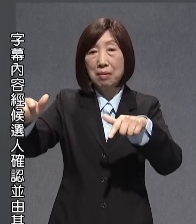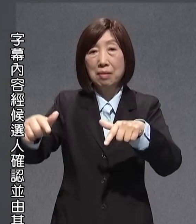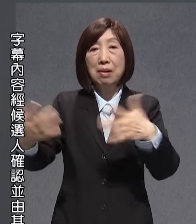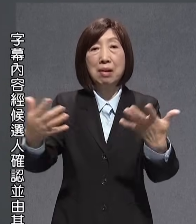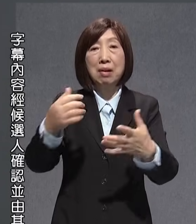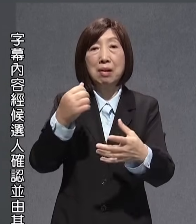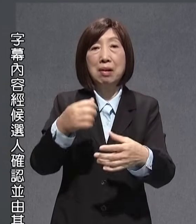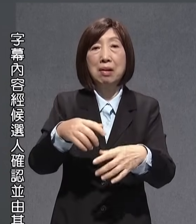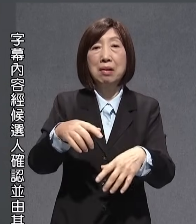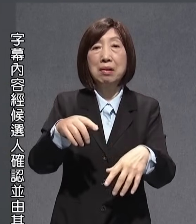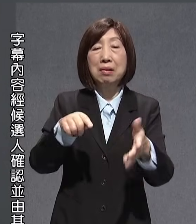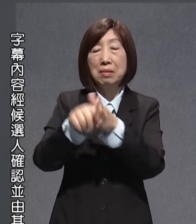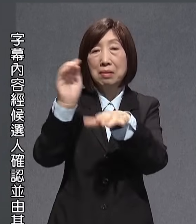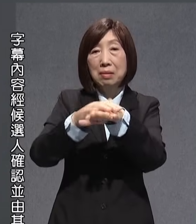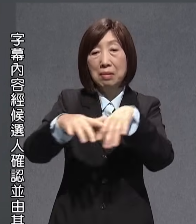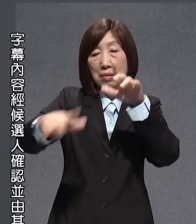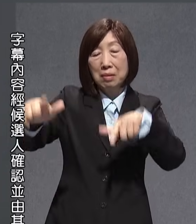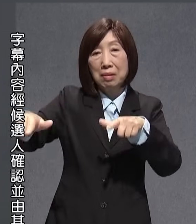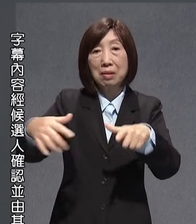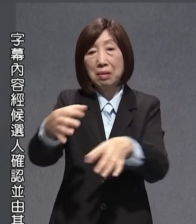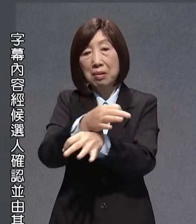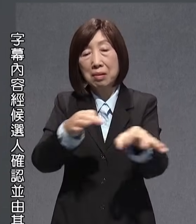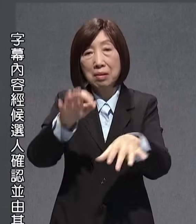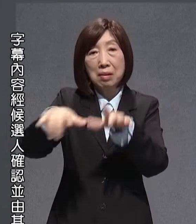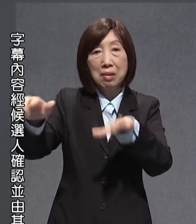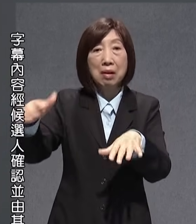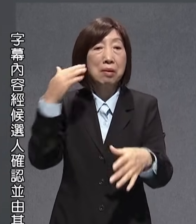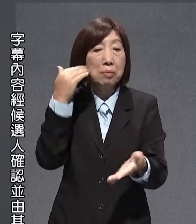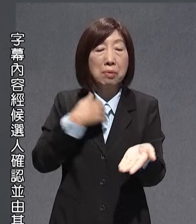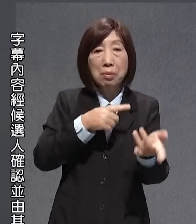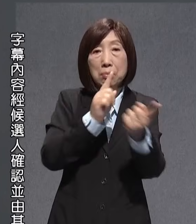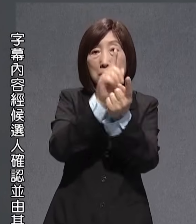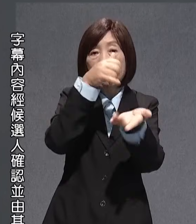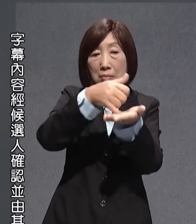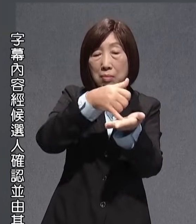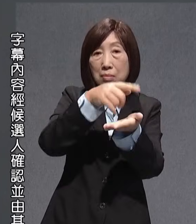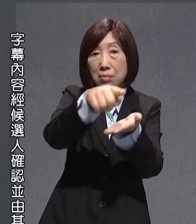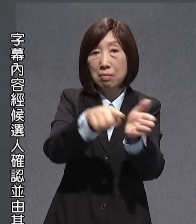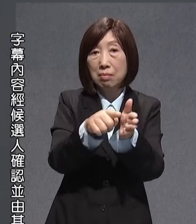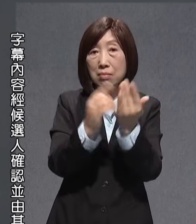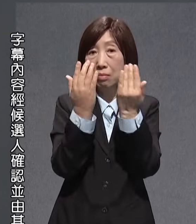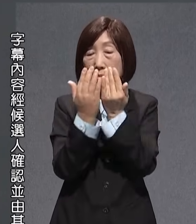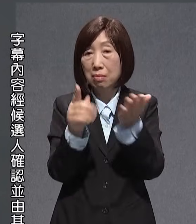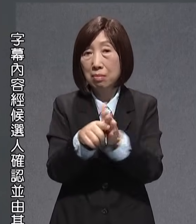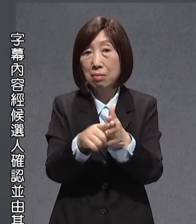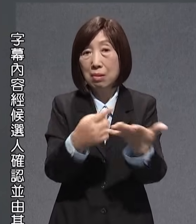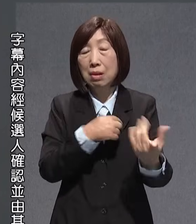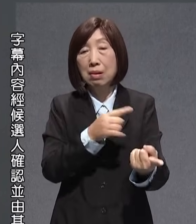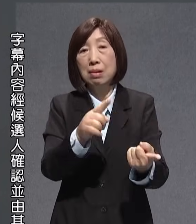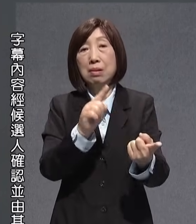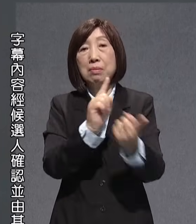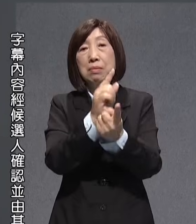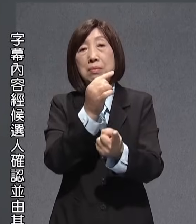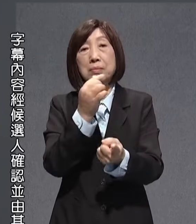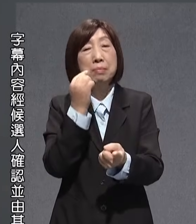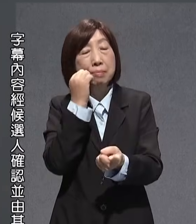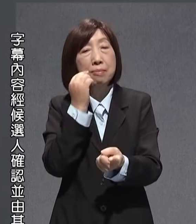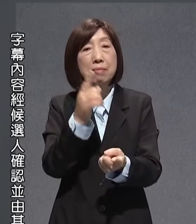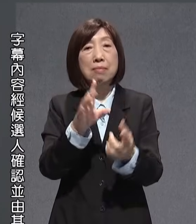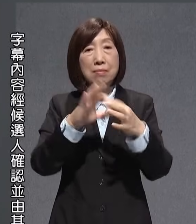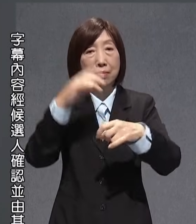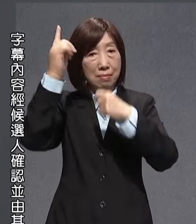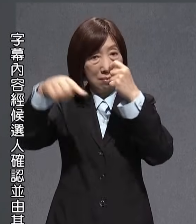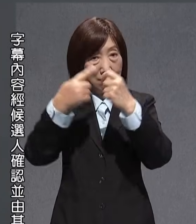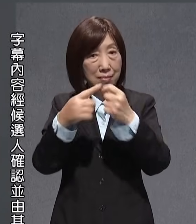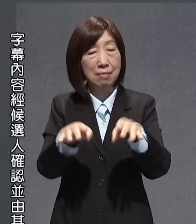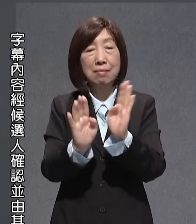成社经地位弱势的孩子在取得教育资源的时候发生困难。所以从明年开